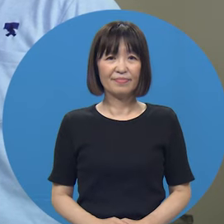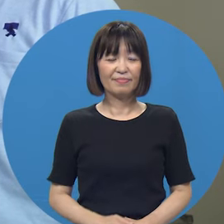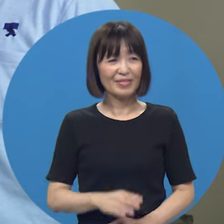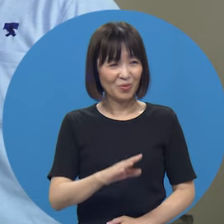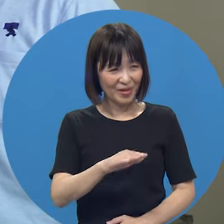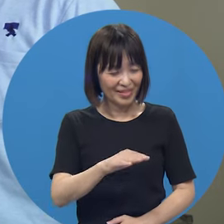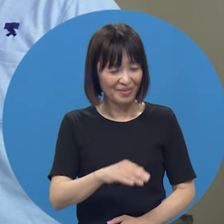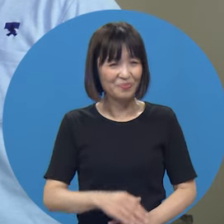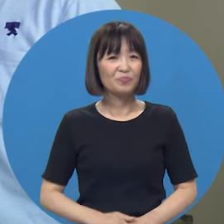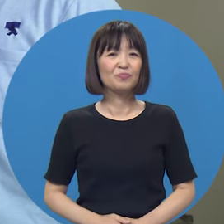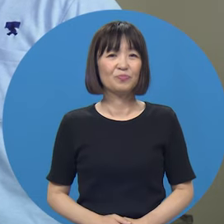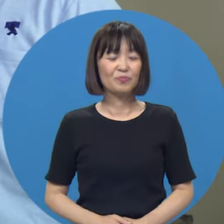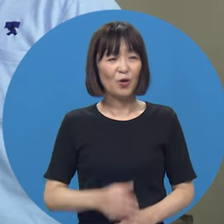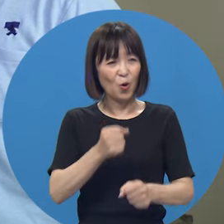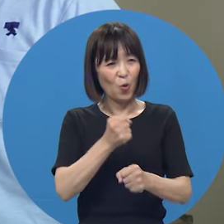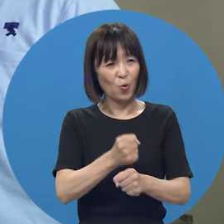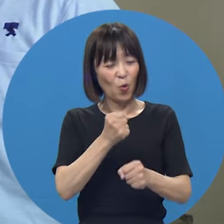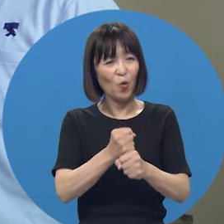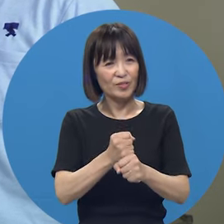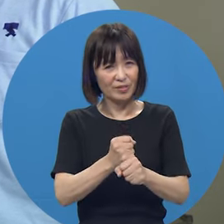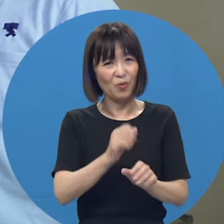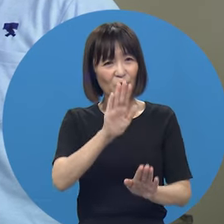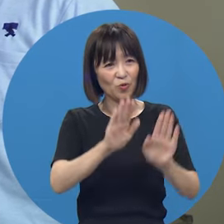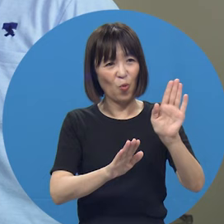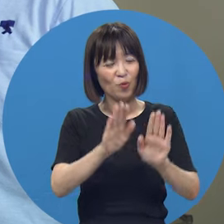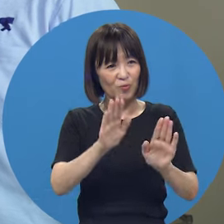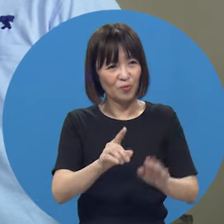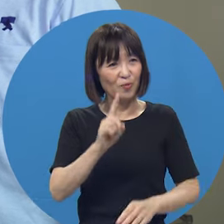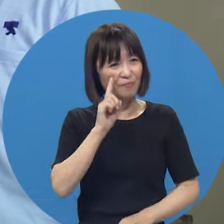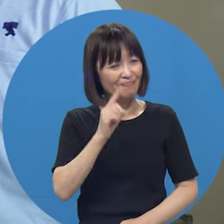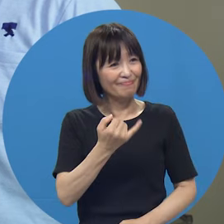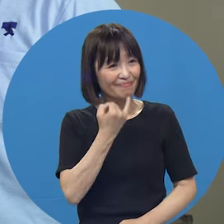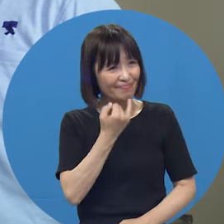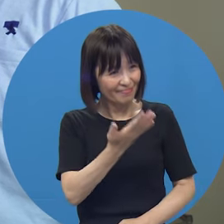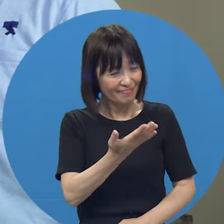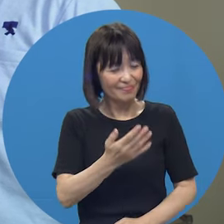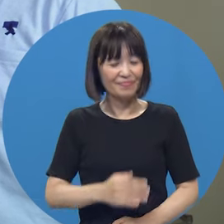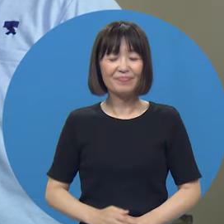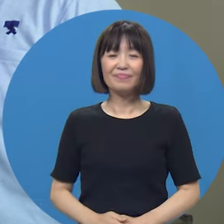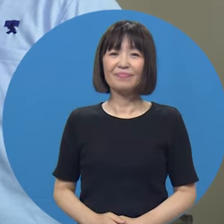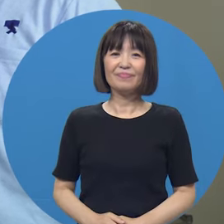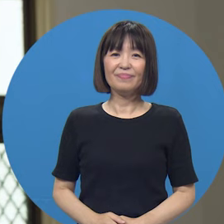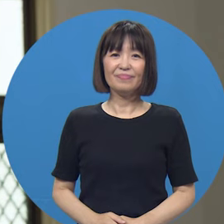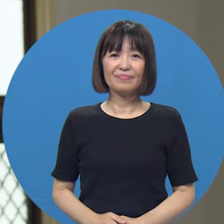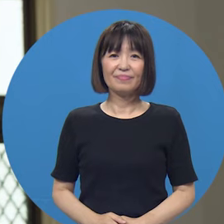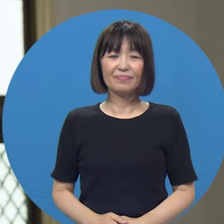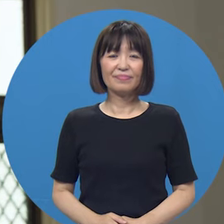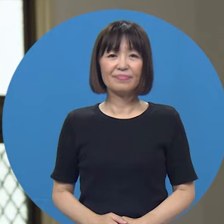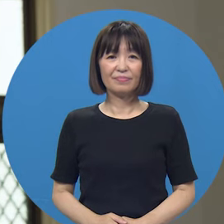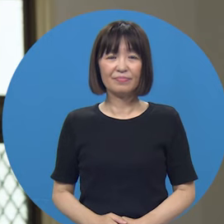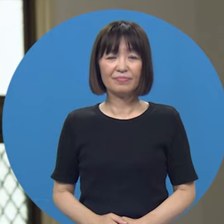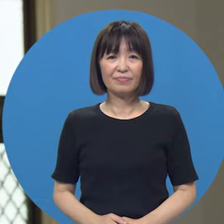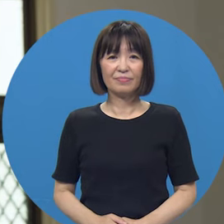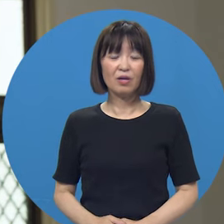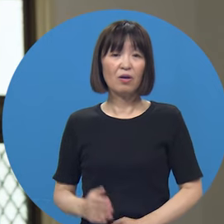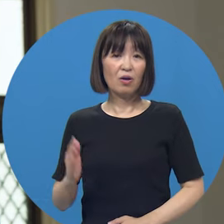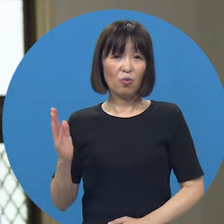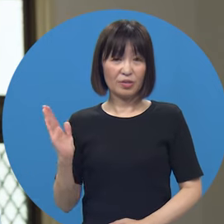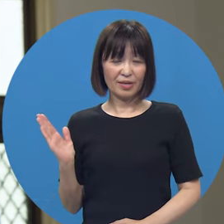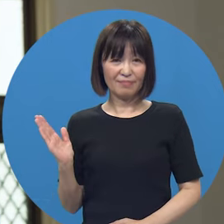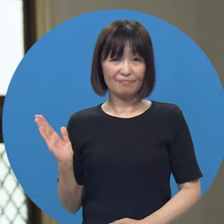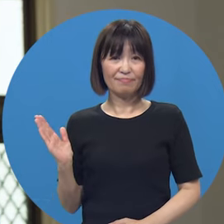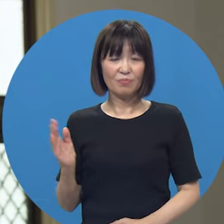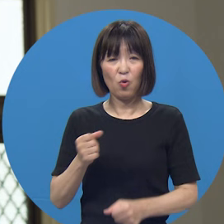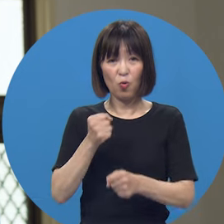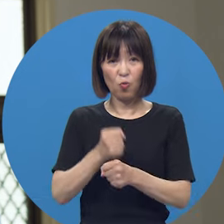松岡さん、実際の設置の様子を見せてください。 はい、 株式会社松和社長。 こちらが電気